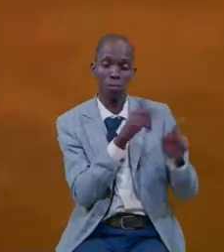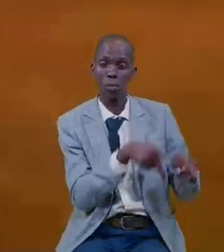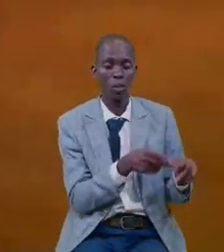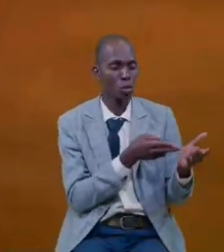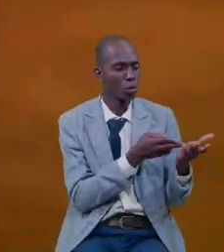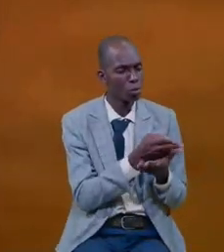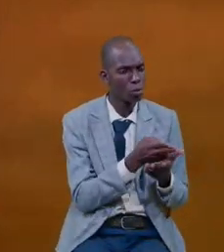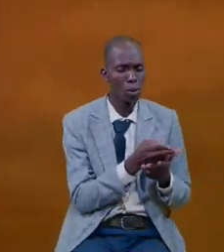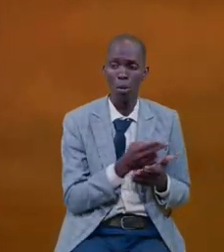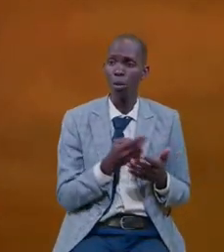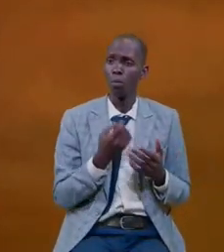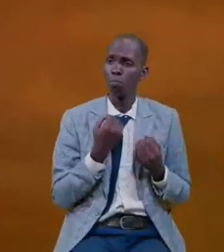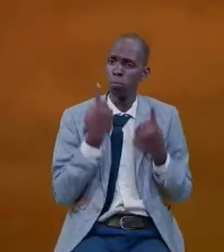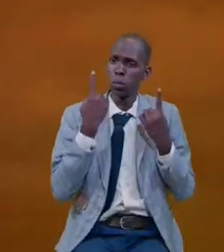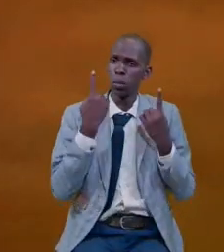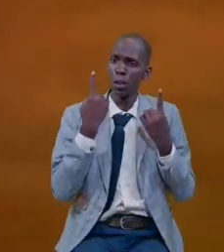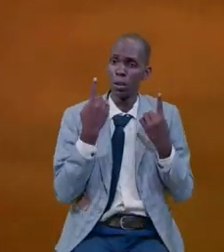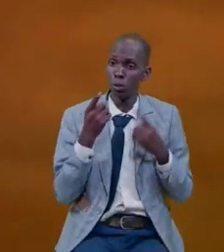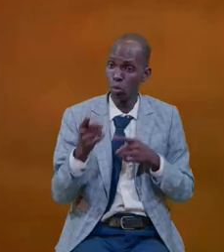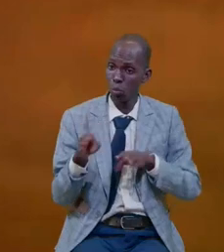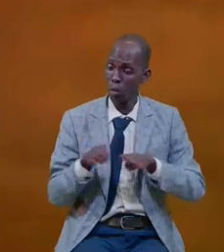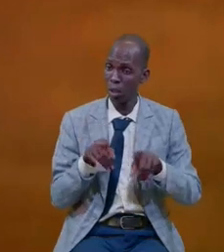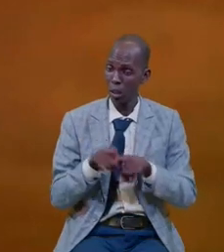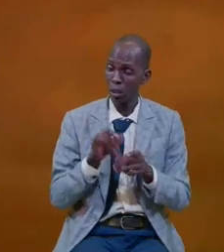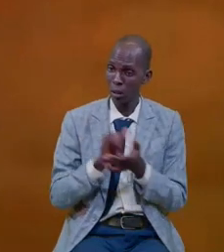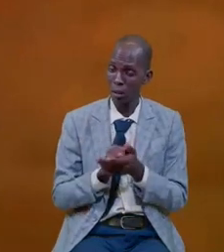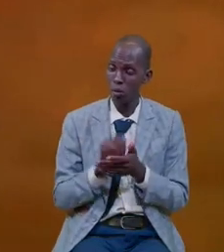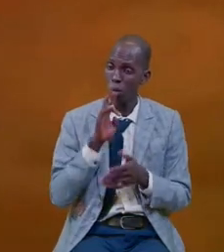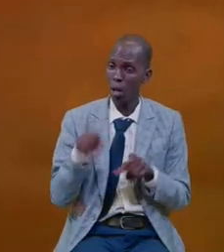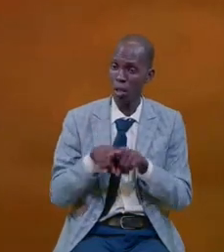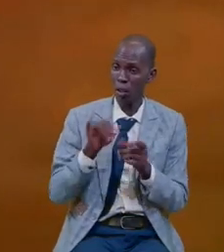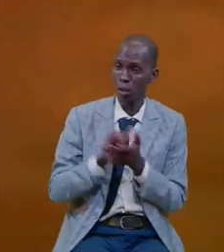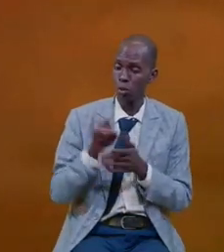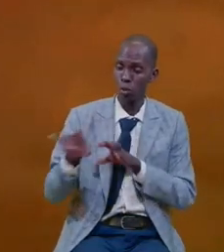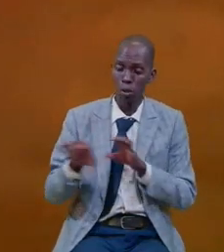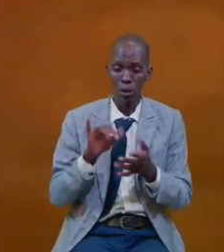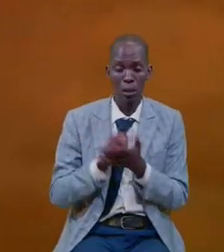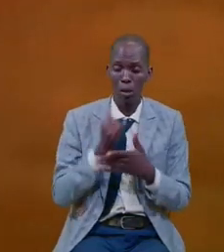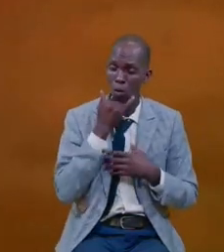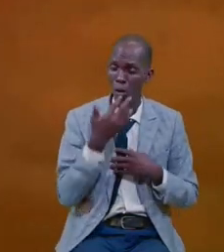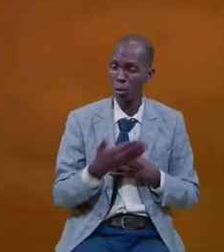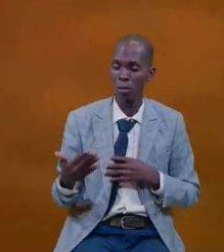Je lui ai dit la vérité. Il dit, quoi? Tu es comme ça? Tu as fait ça?